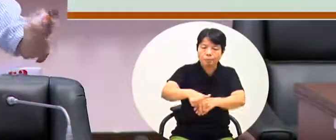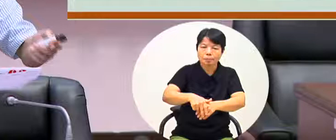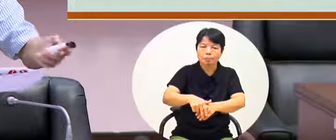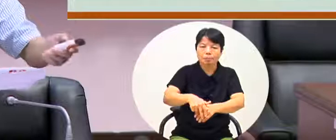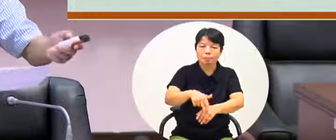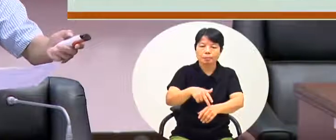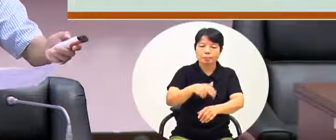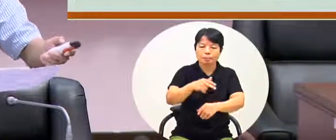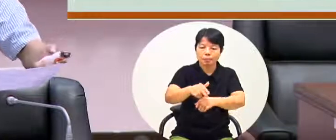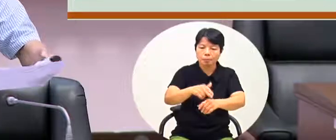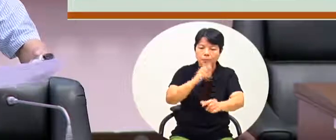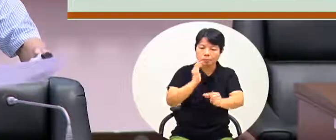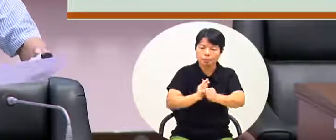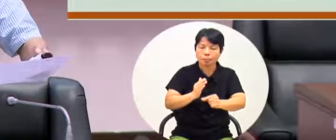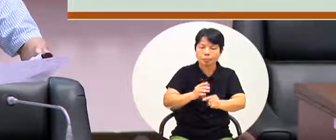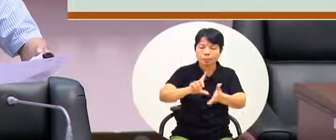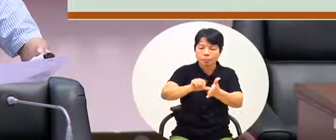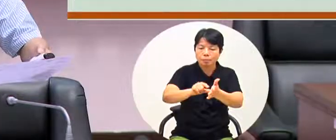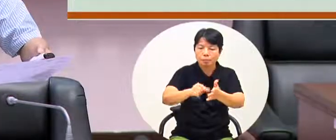哦，这个重点。